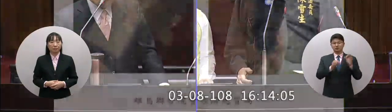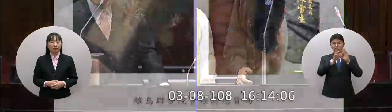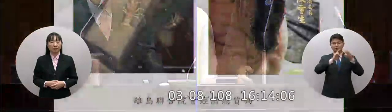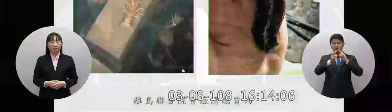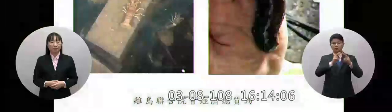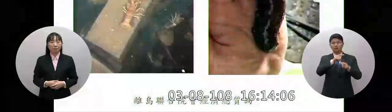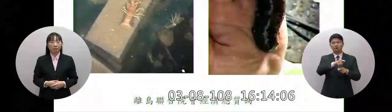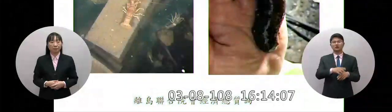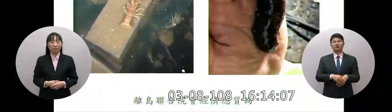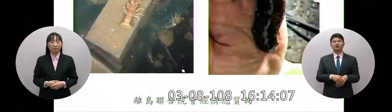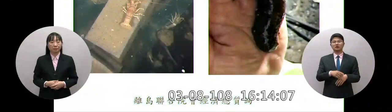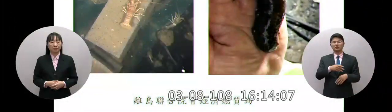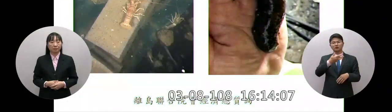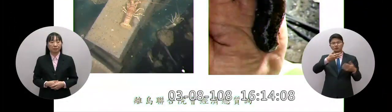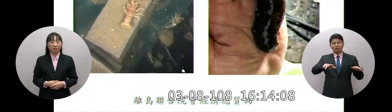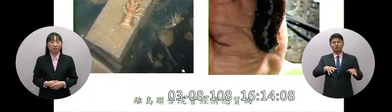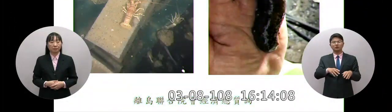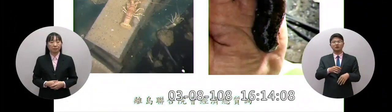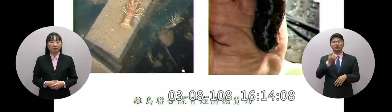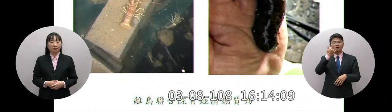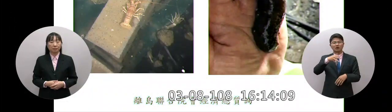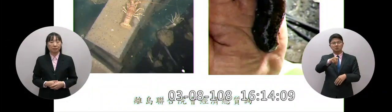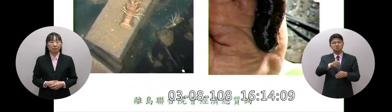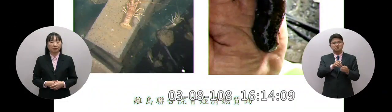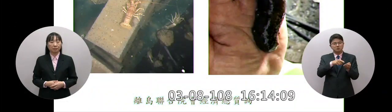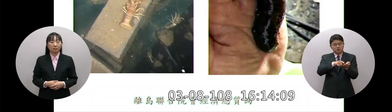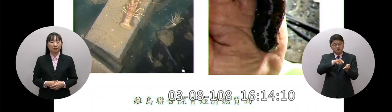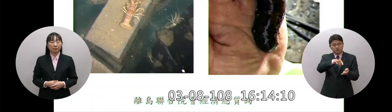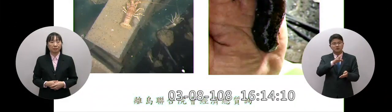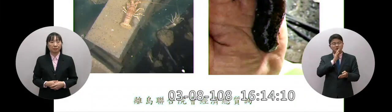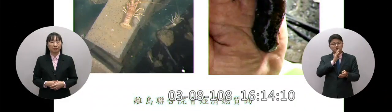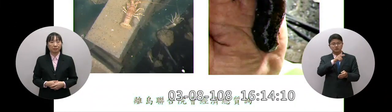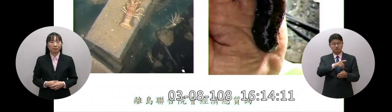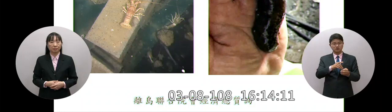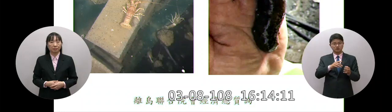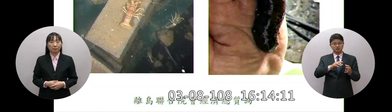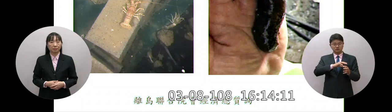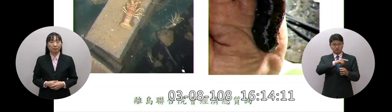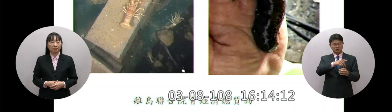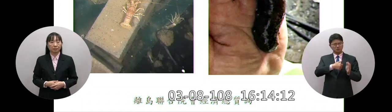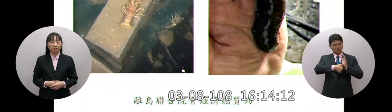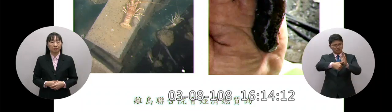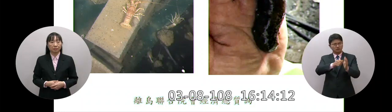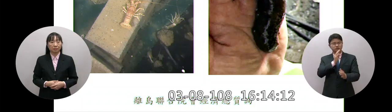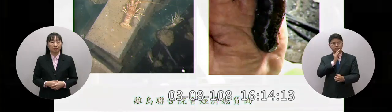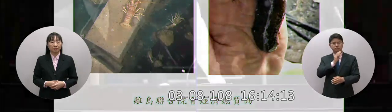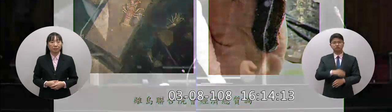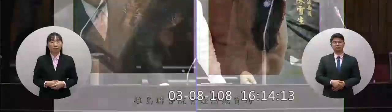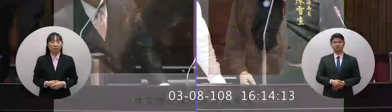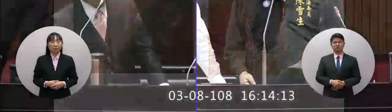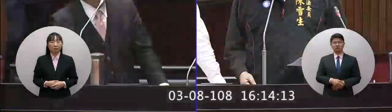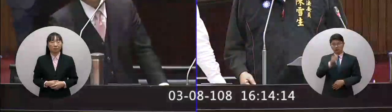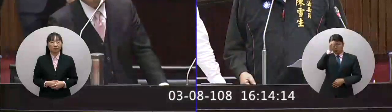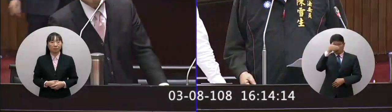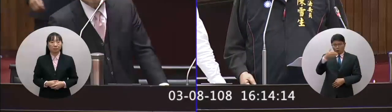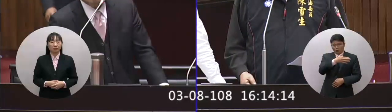带，啊，在长乐养了很多的海蚌，他们蚌啊是全世界最有名的哈，他们黄